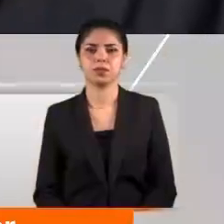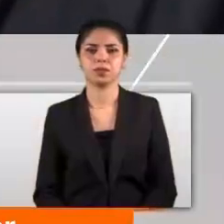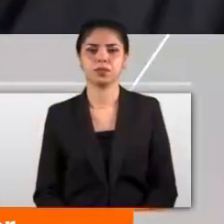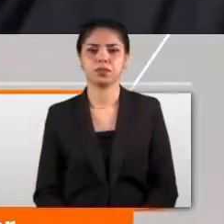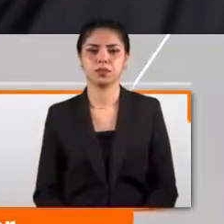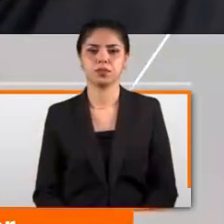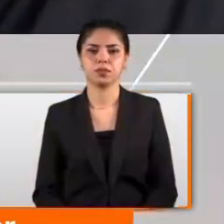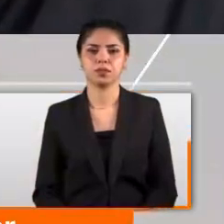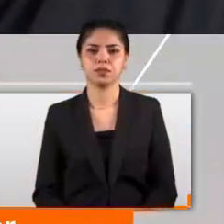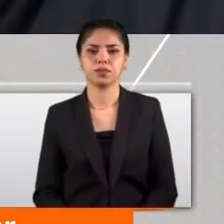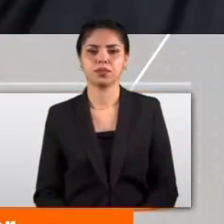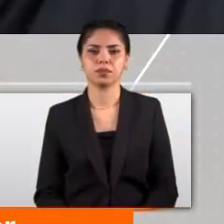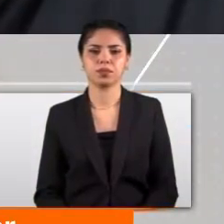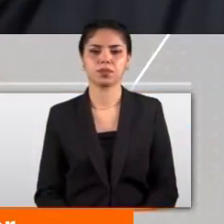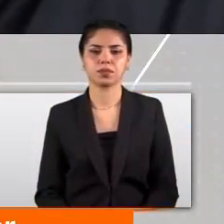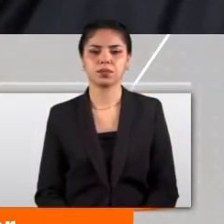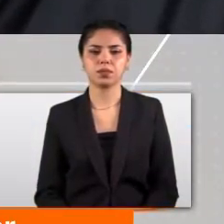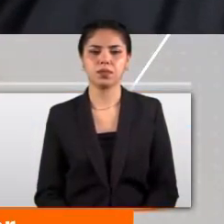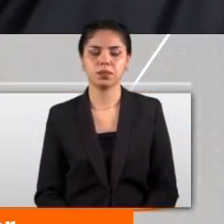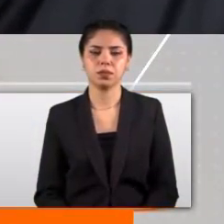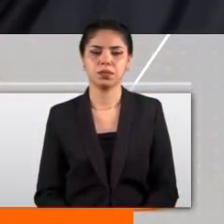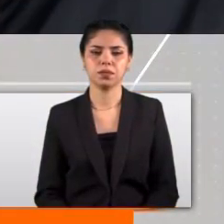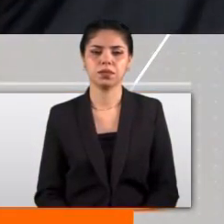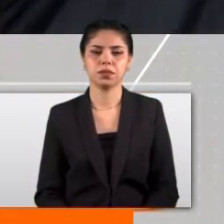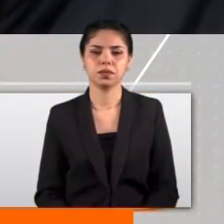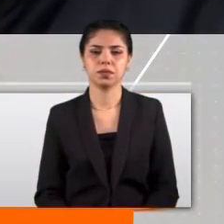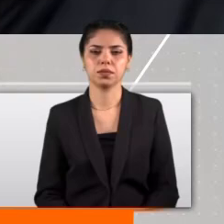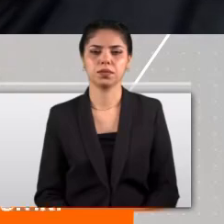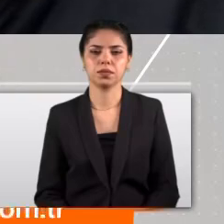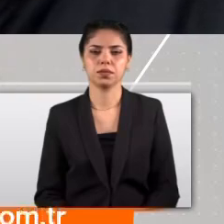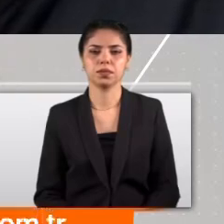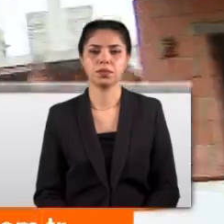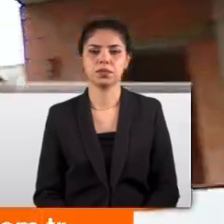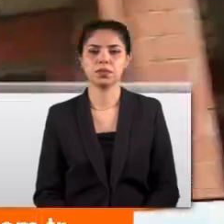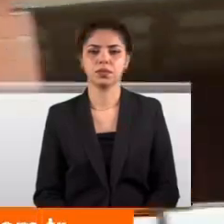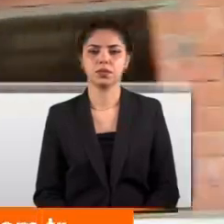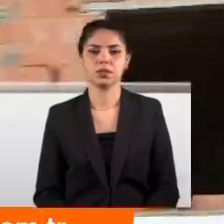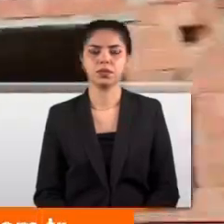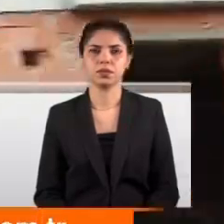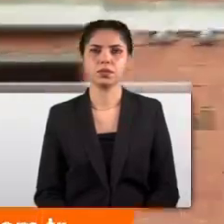Yani eskisi kötü diye, çürük diye çıkarken yeni bina eskisinden de çürük olduğu ortaya çıktı.